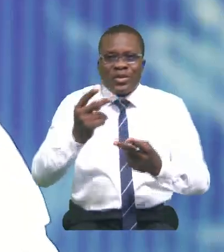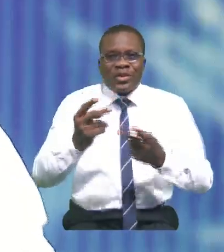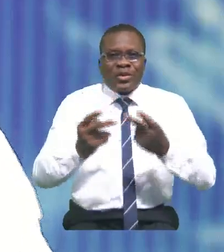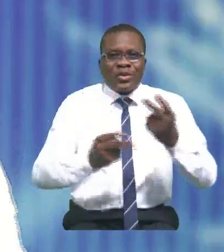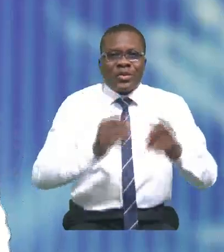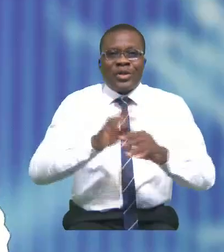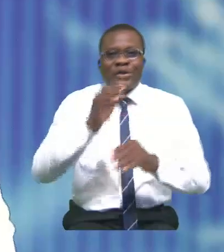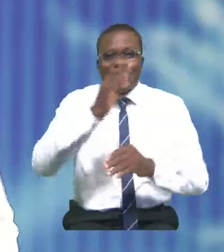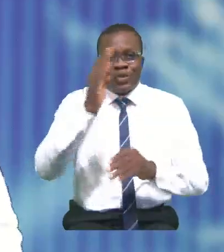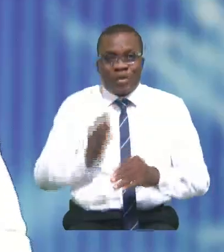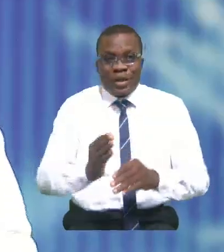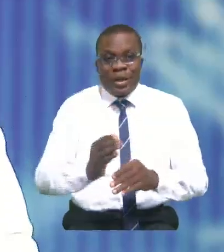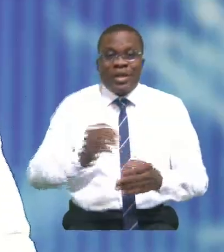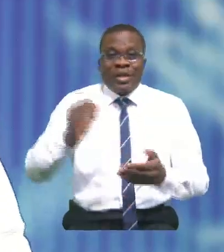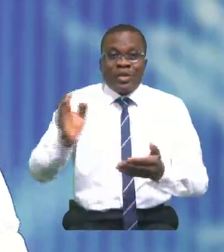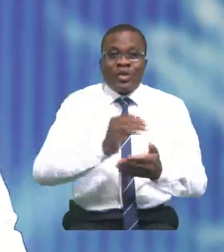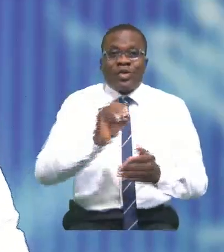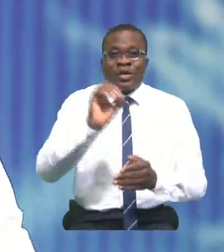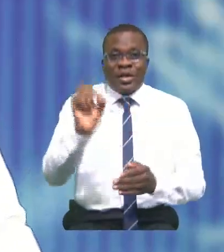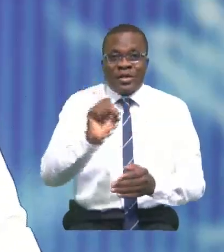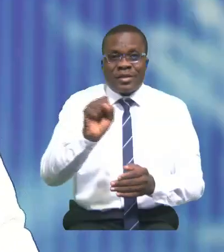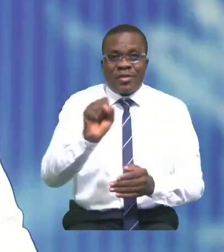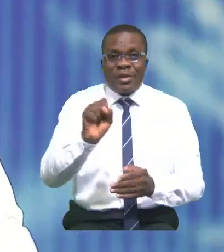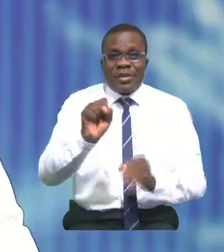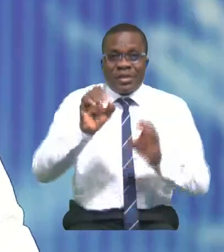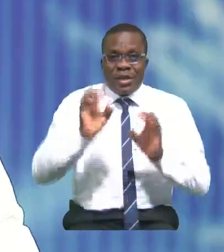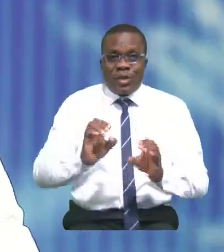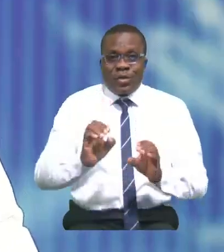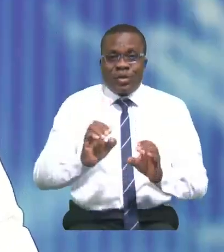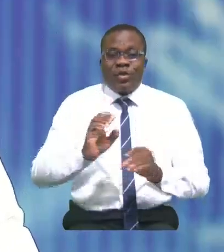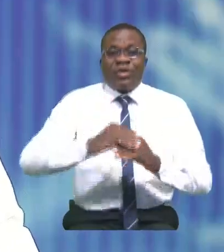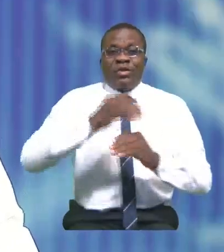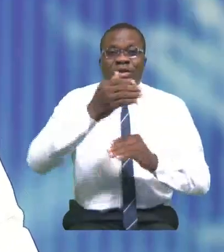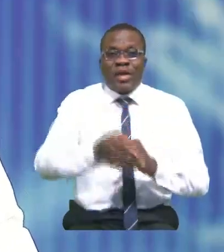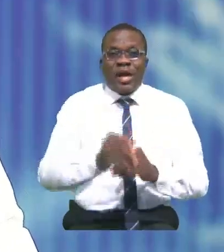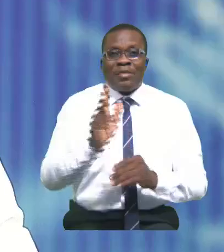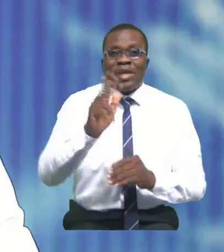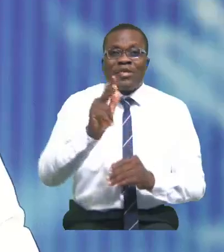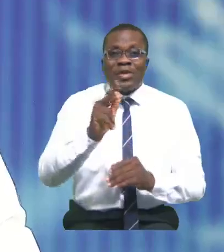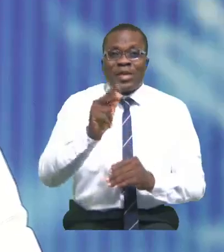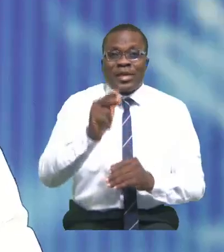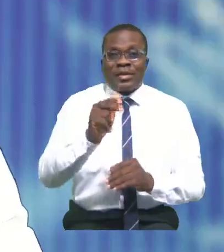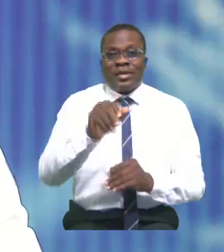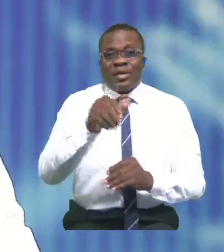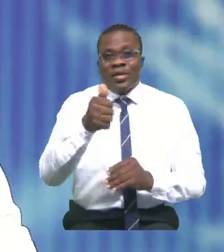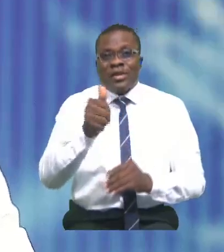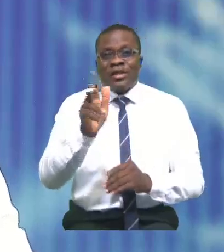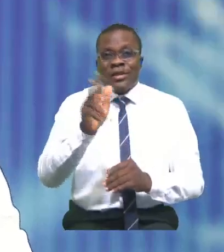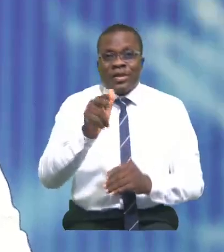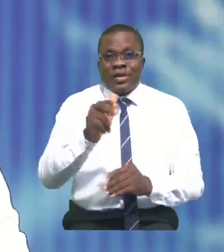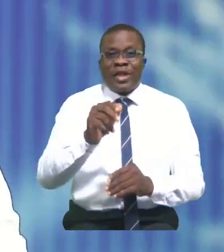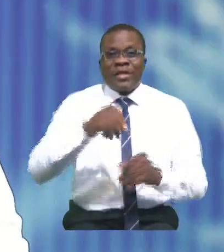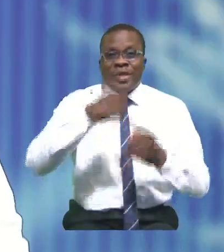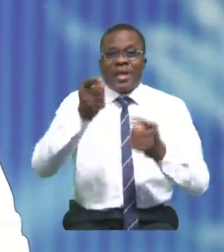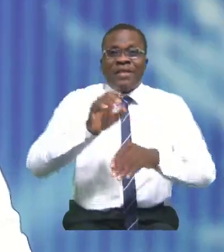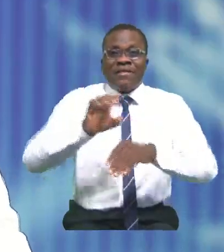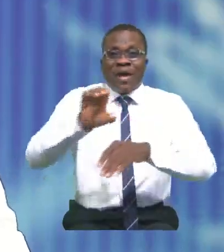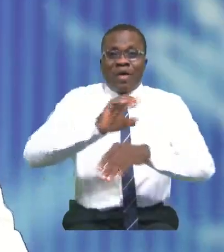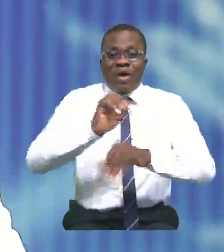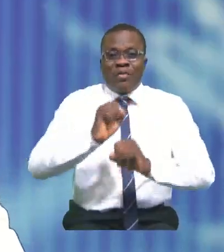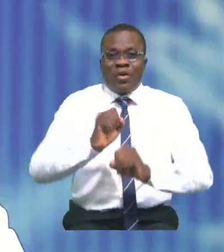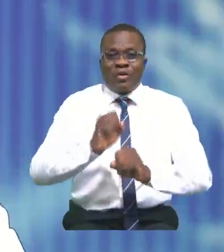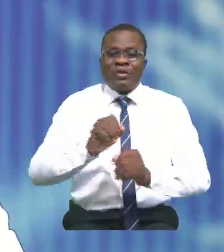Cotonou je fa un concert samedi à Cotonou et après le 13 le 10 et le 13 je suis à au Cameroun donc voilà mon mon album